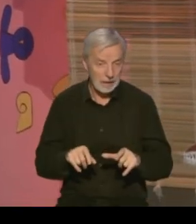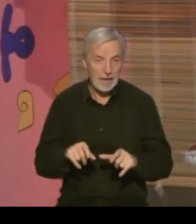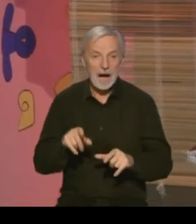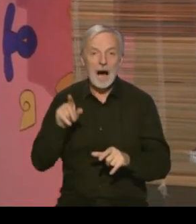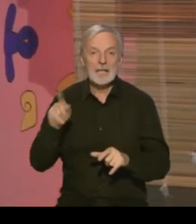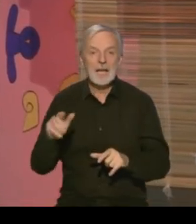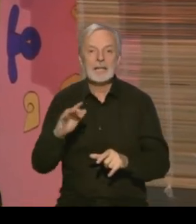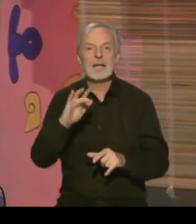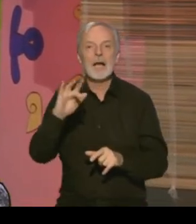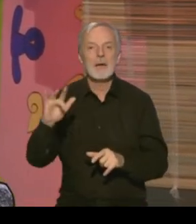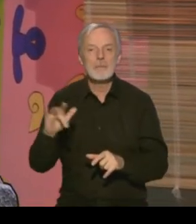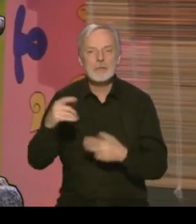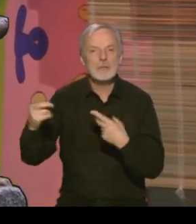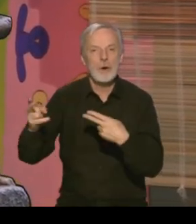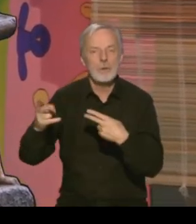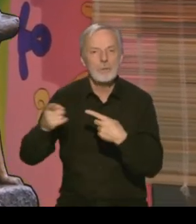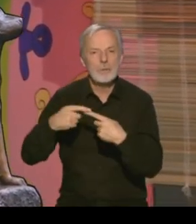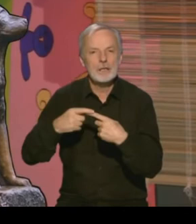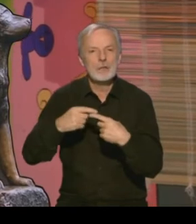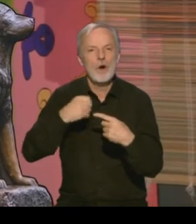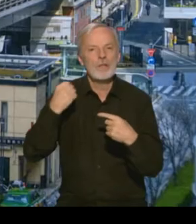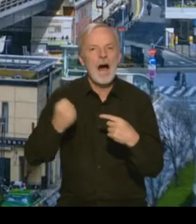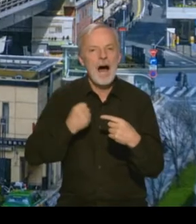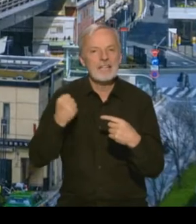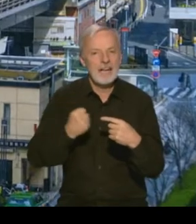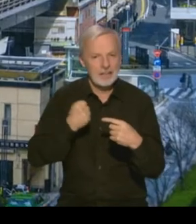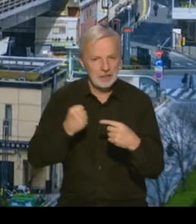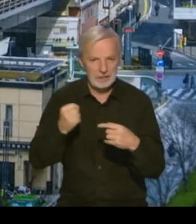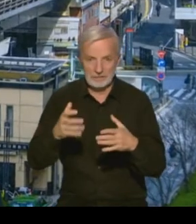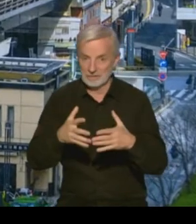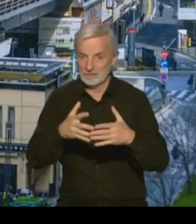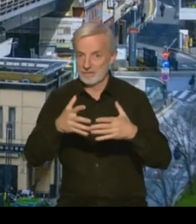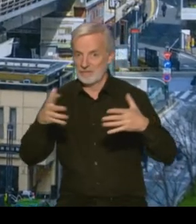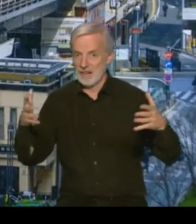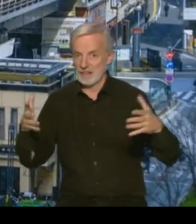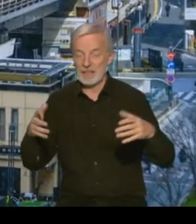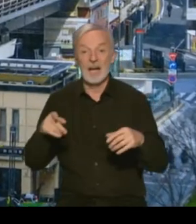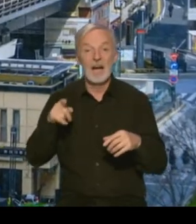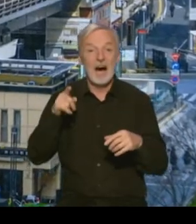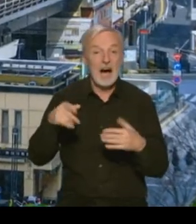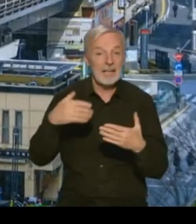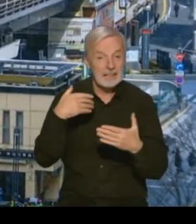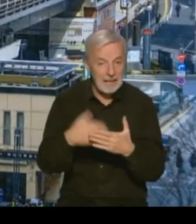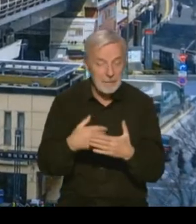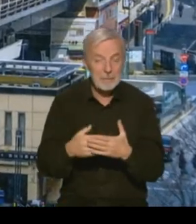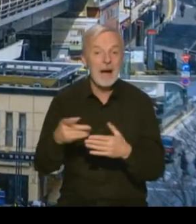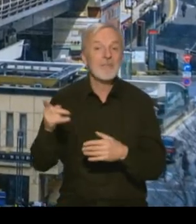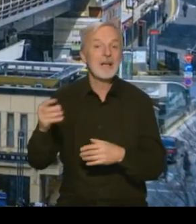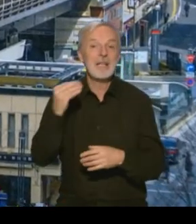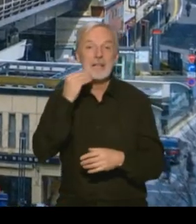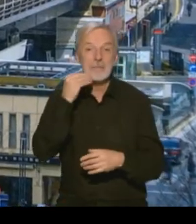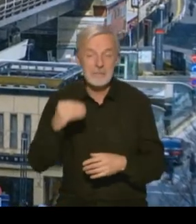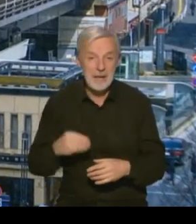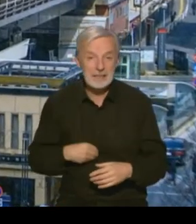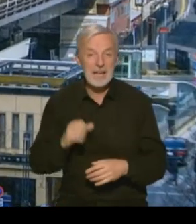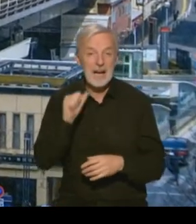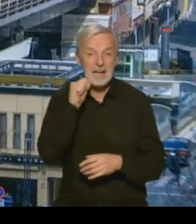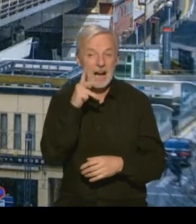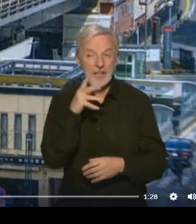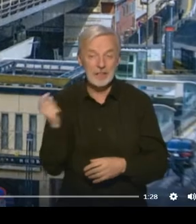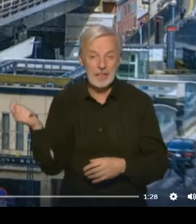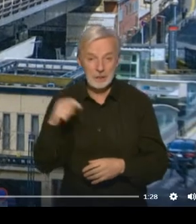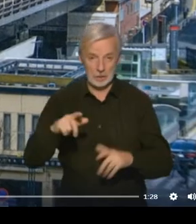u nejrušnějšího nádraží ve městě. A sem právě chodil tenhle ten pejsek vyhlížet